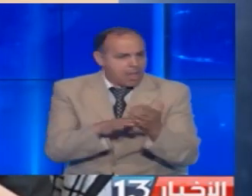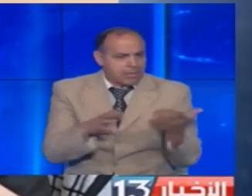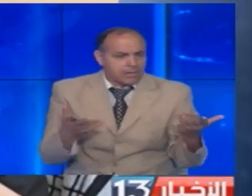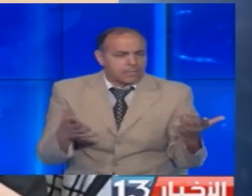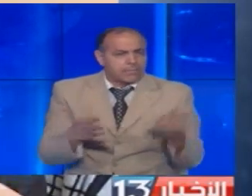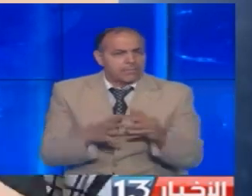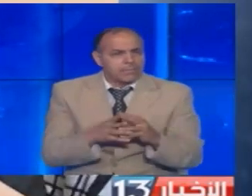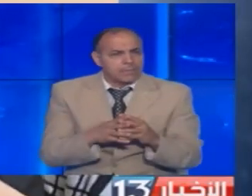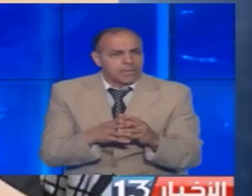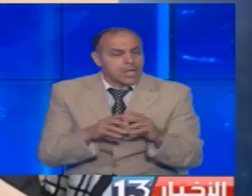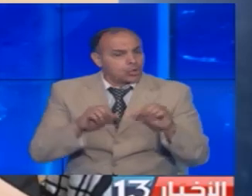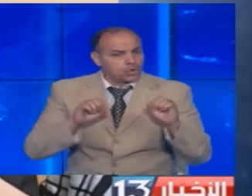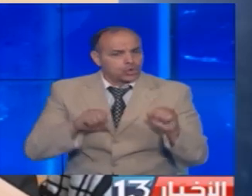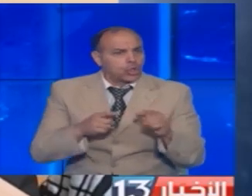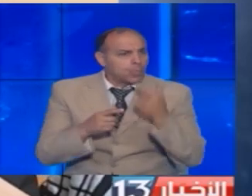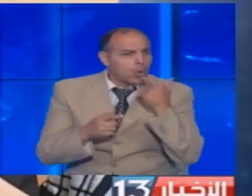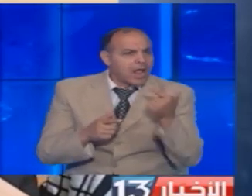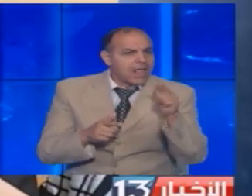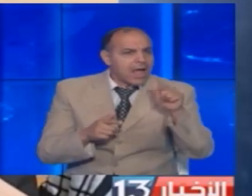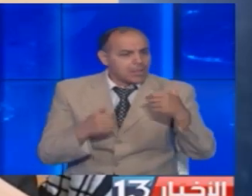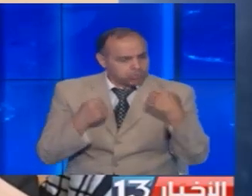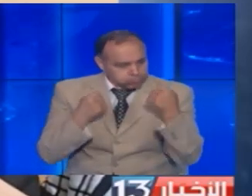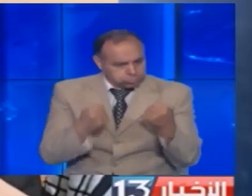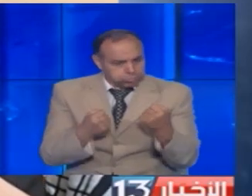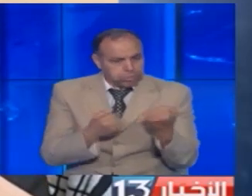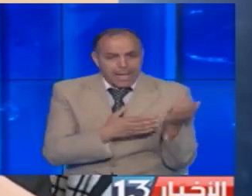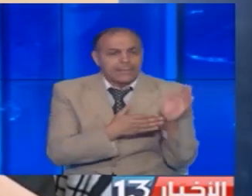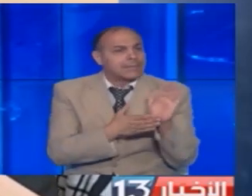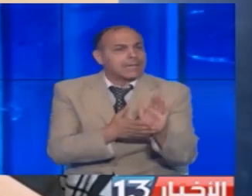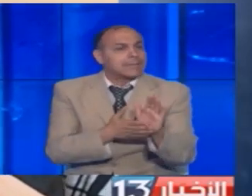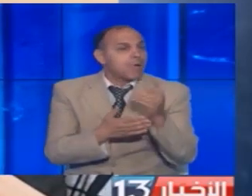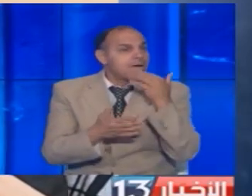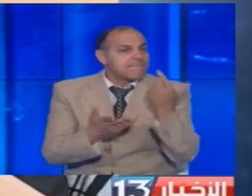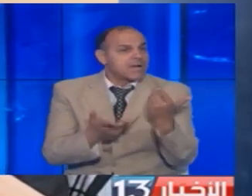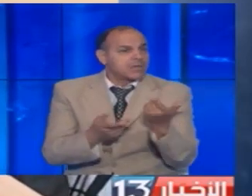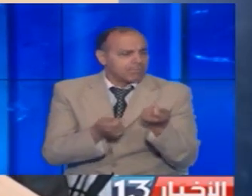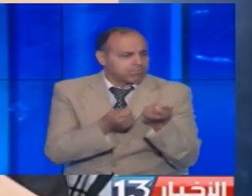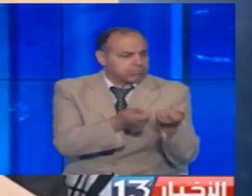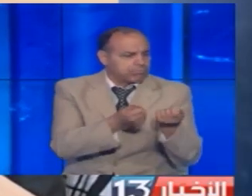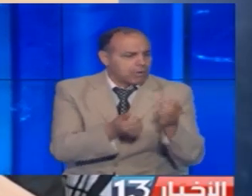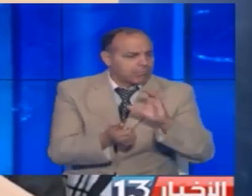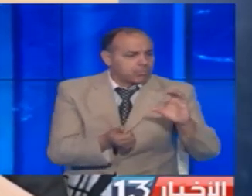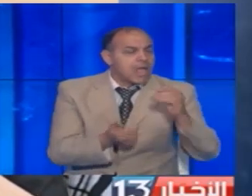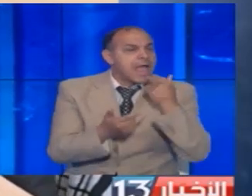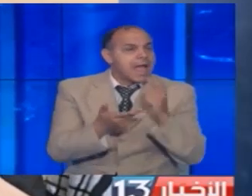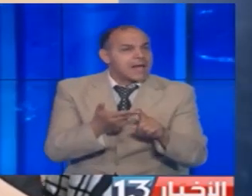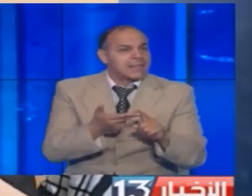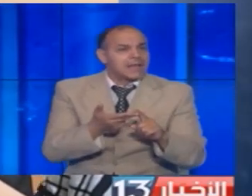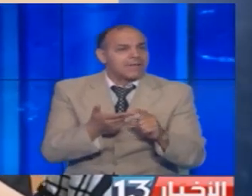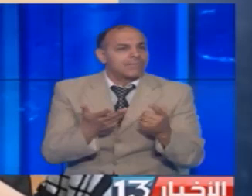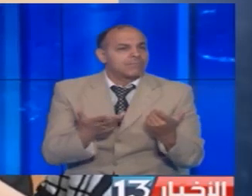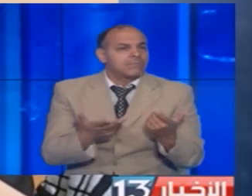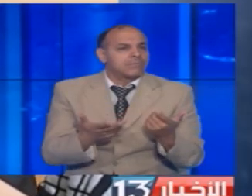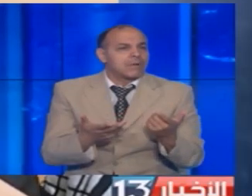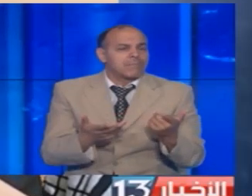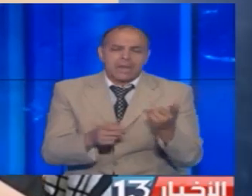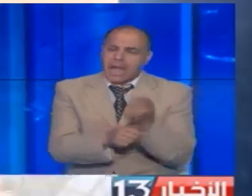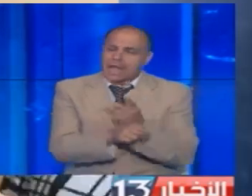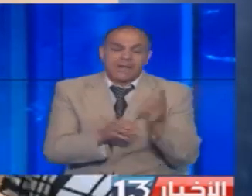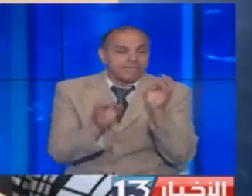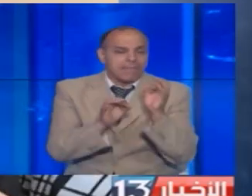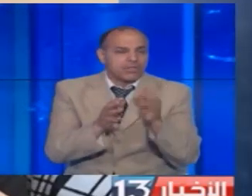اللي يمكنها من أن تكون عندها القدرة على تقديم هذه التمويلات في محيط اللي ما تكونش فيه مخاطر